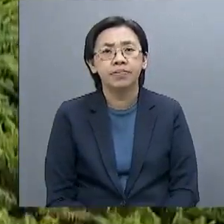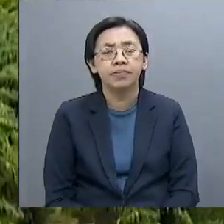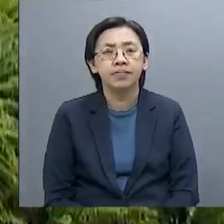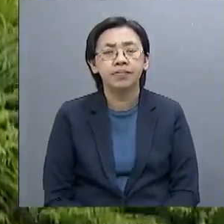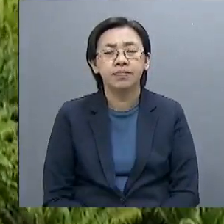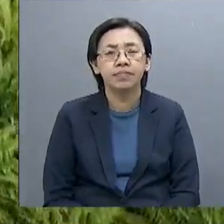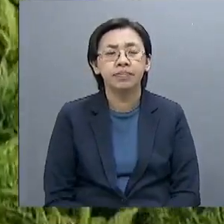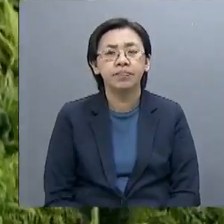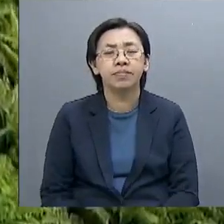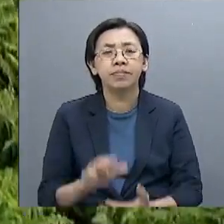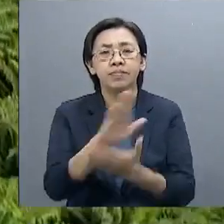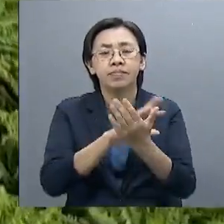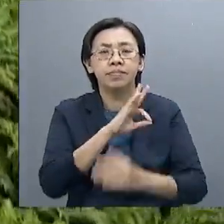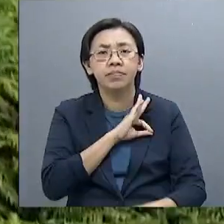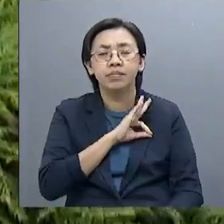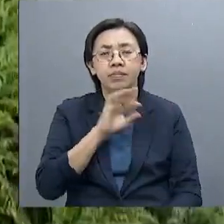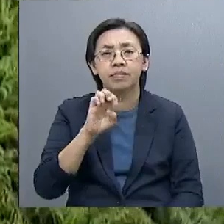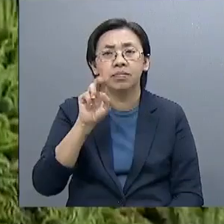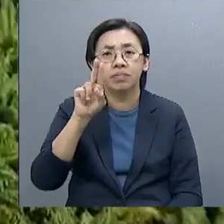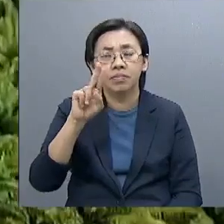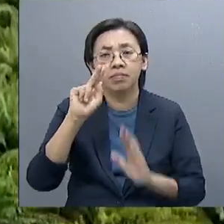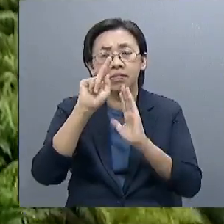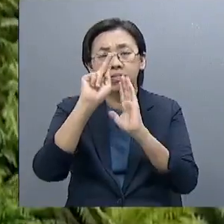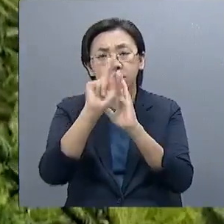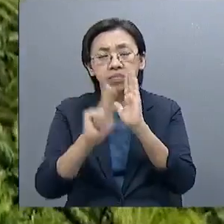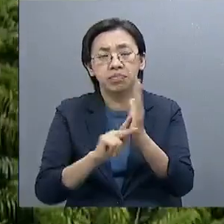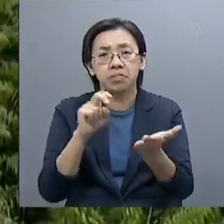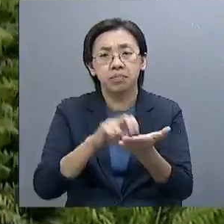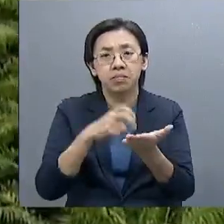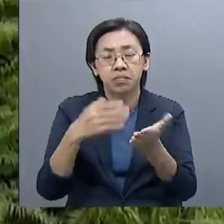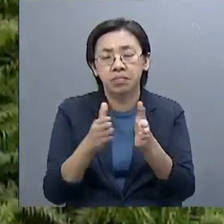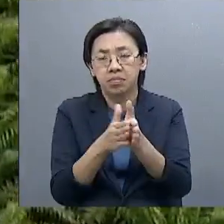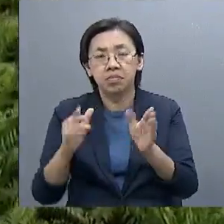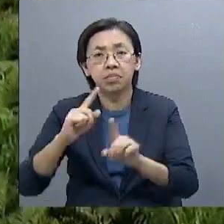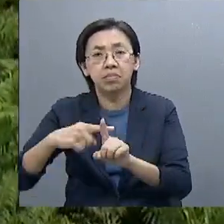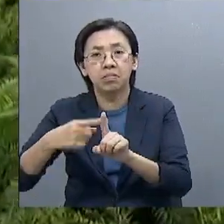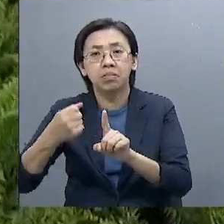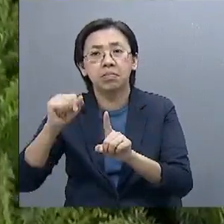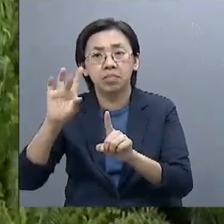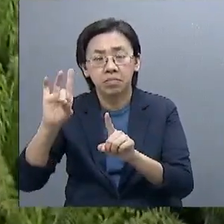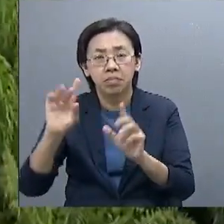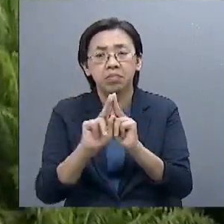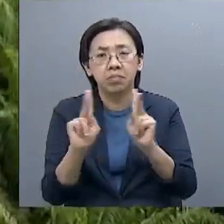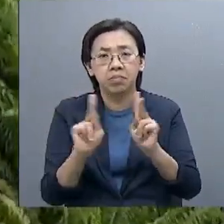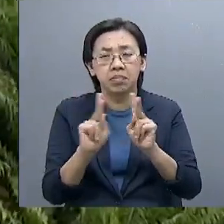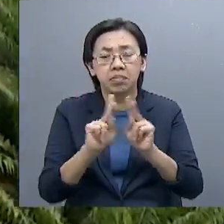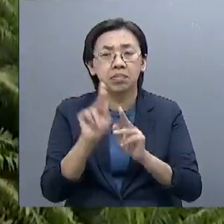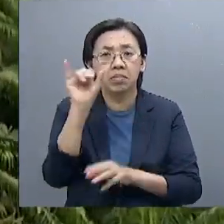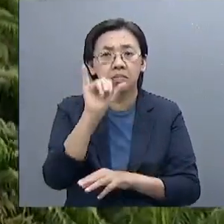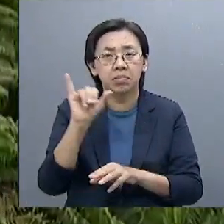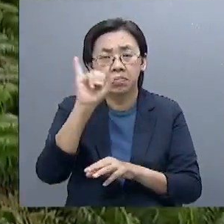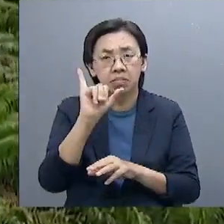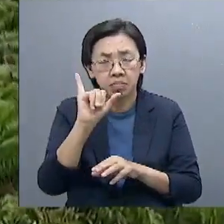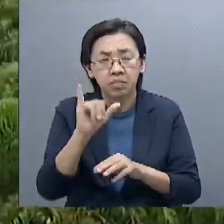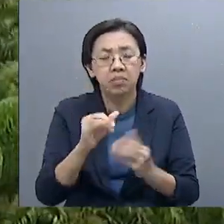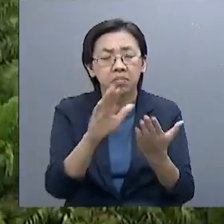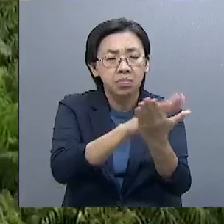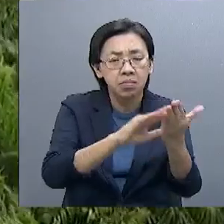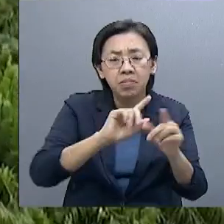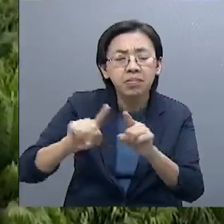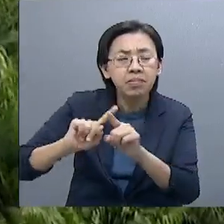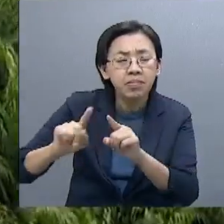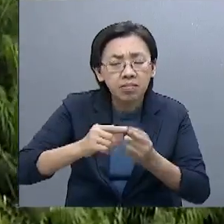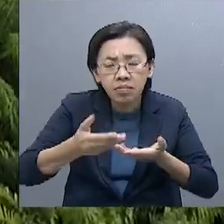EU รับรองกฎหมายดังกล่าวแล้วในช่วง18เดือนแรกคณะกรรมการสหภาพยุโรปจะจัดให้ทุกประเทศคู่ค้